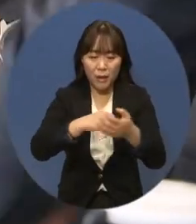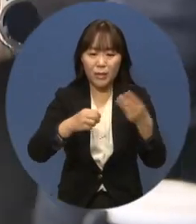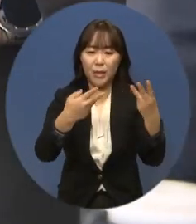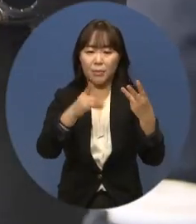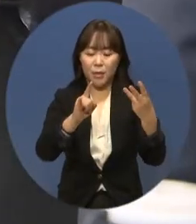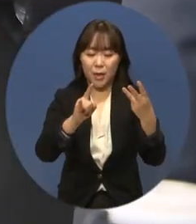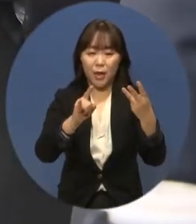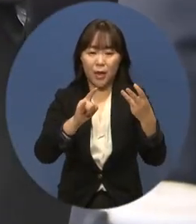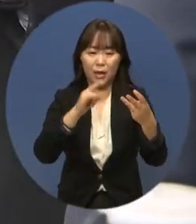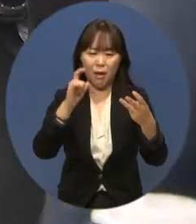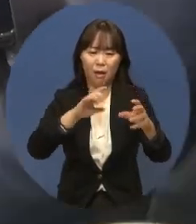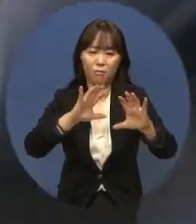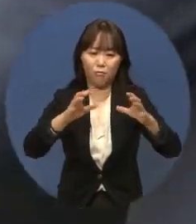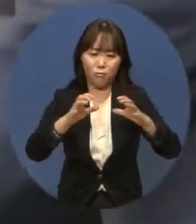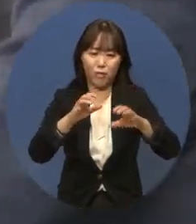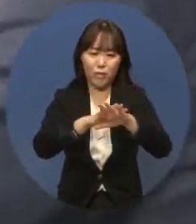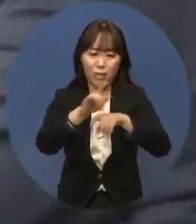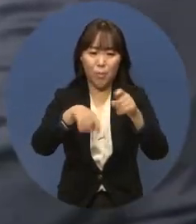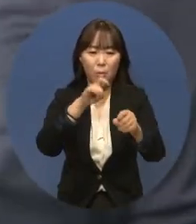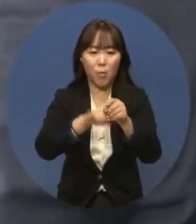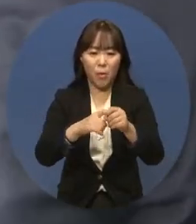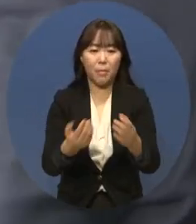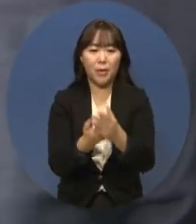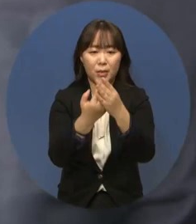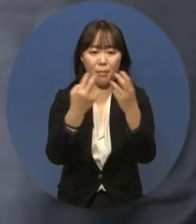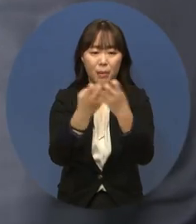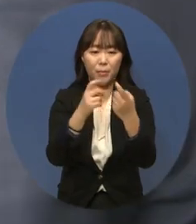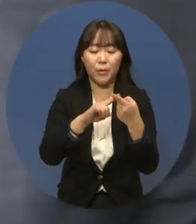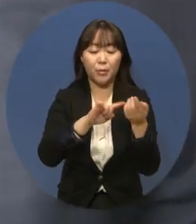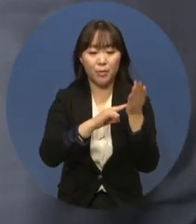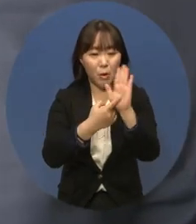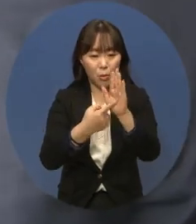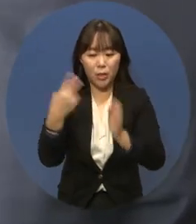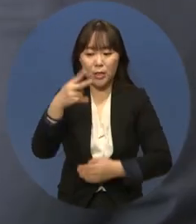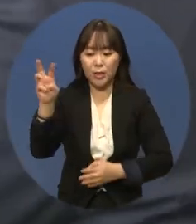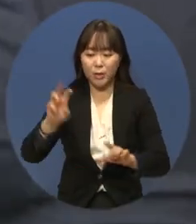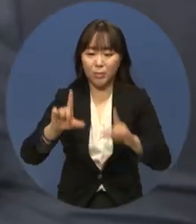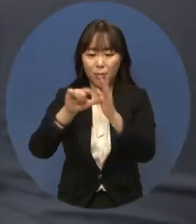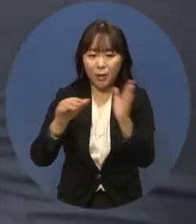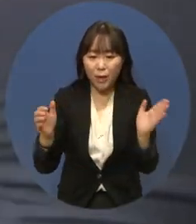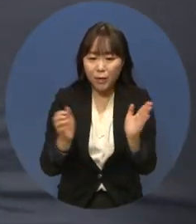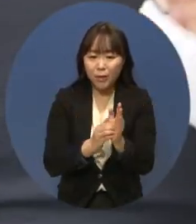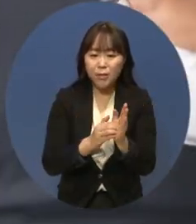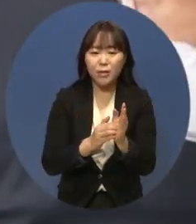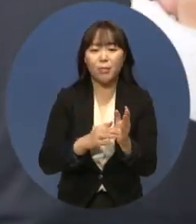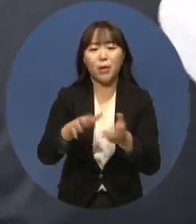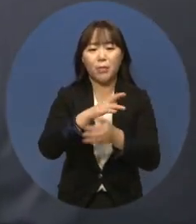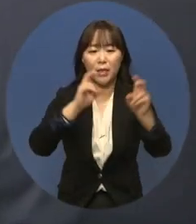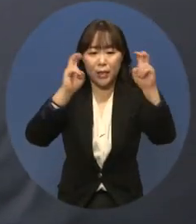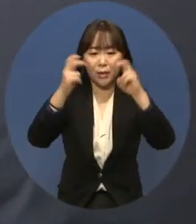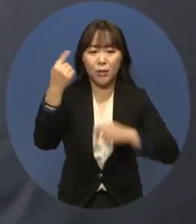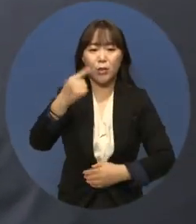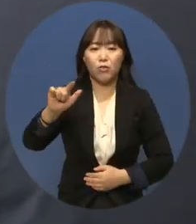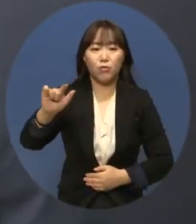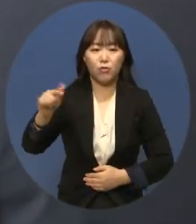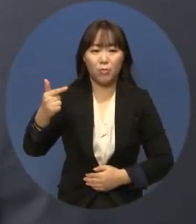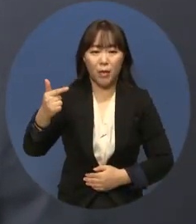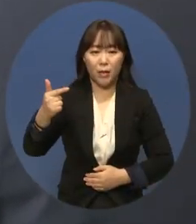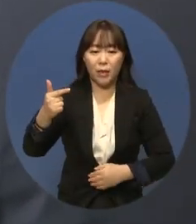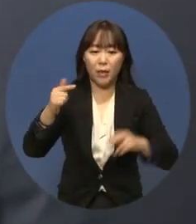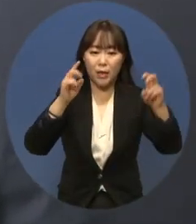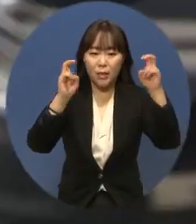실현을 목표로 발전 전략 을 발표했으며 2030년까지 탄소소재 융복합 끼어 1600 개